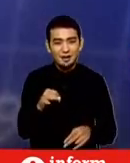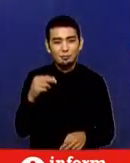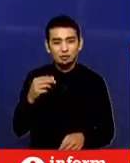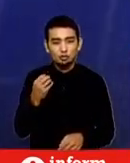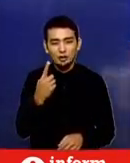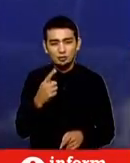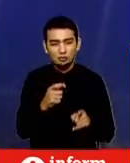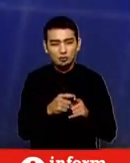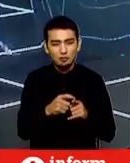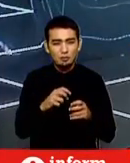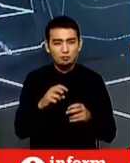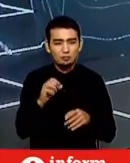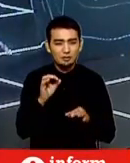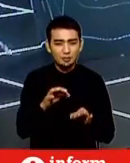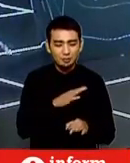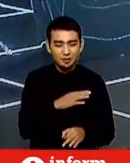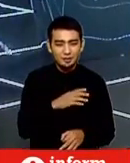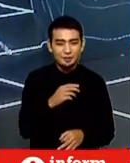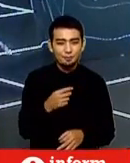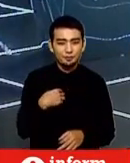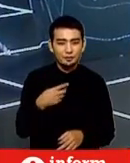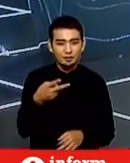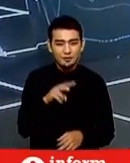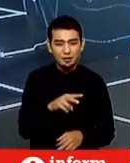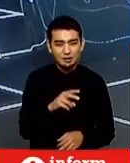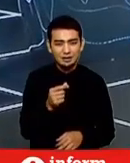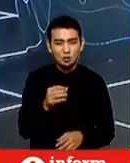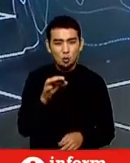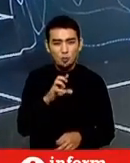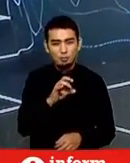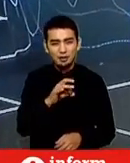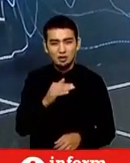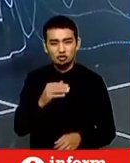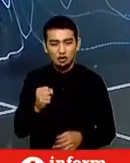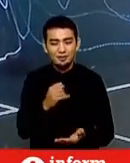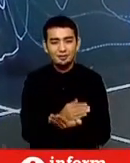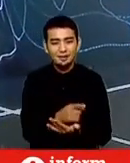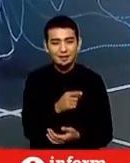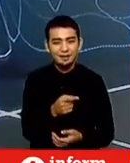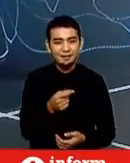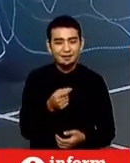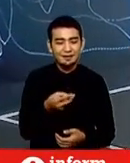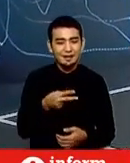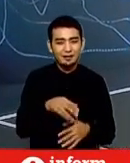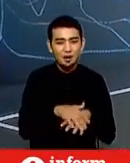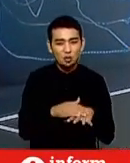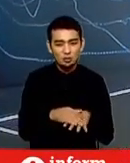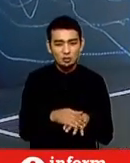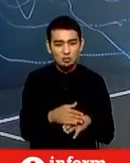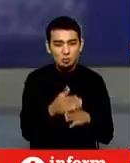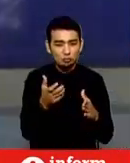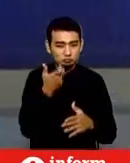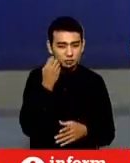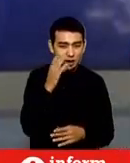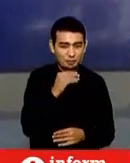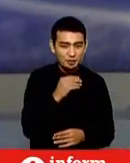бір айтқан мәселесі болды, бізде екі қор биржасы бар, ол бір ел үшін өте көп артық етеді, сондықтан